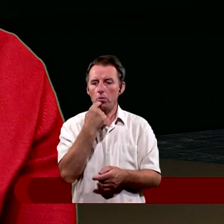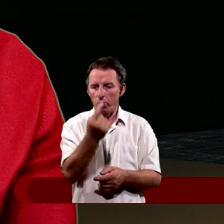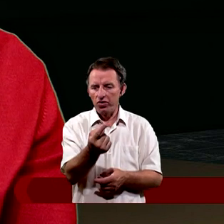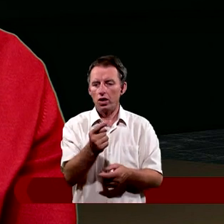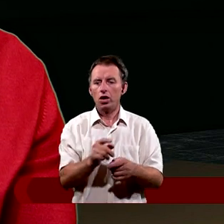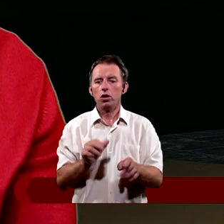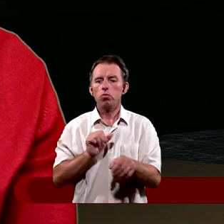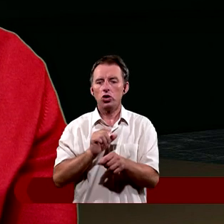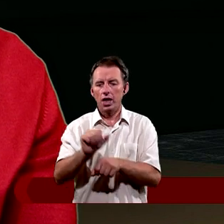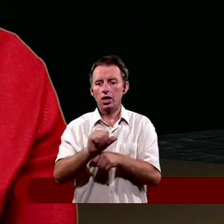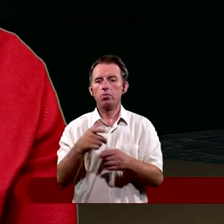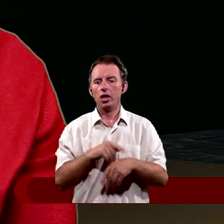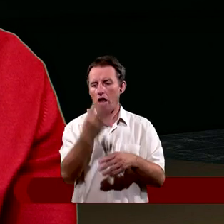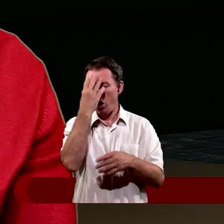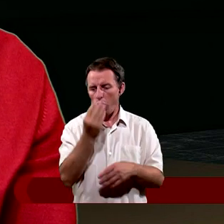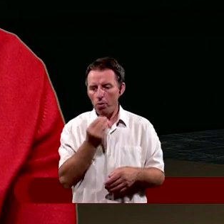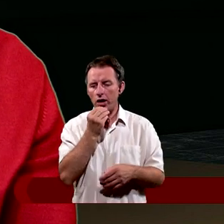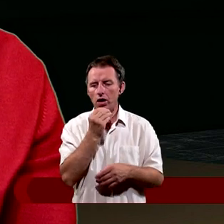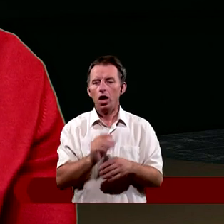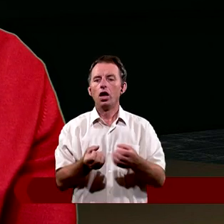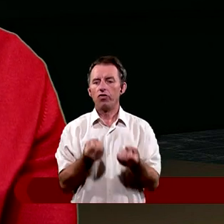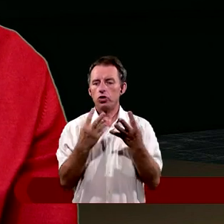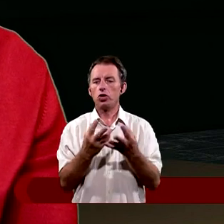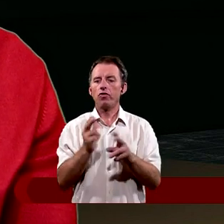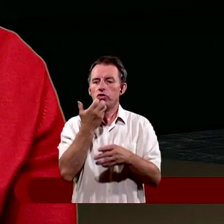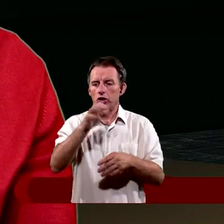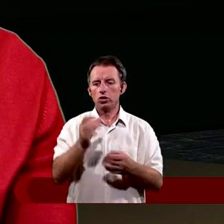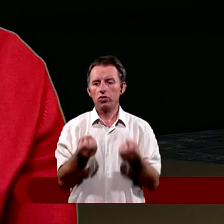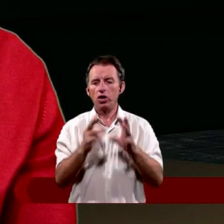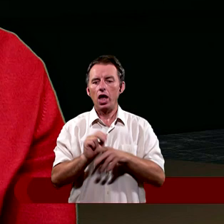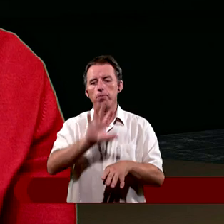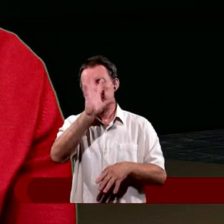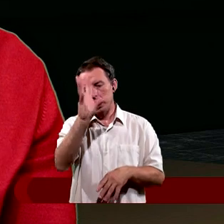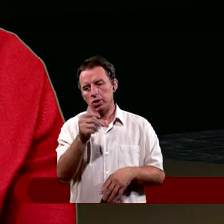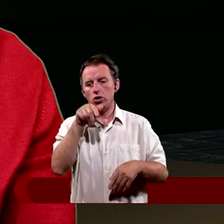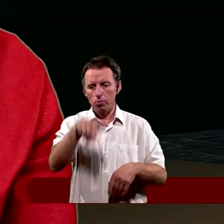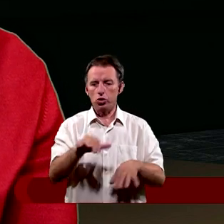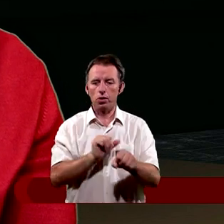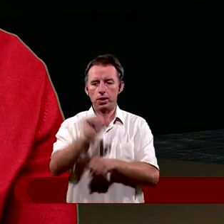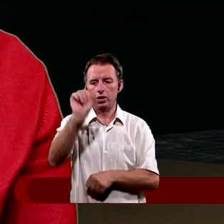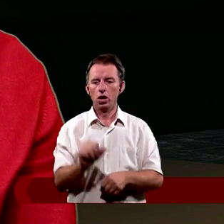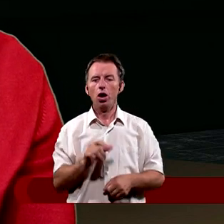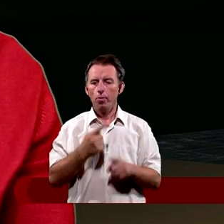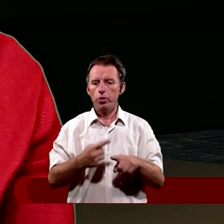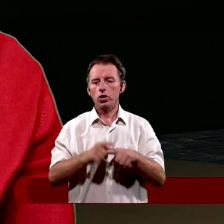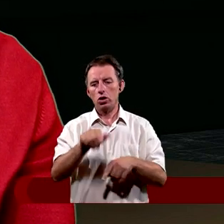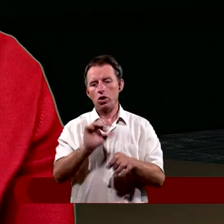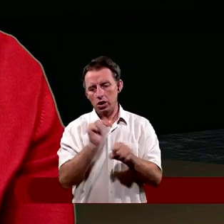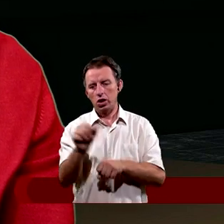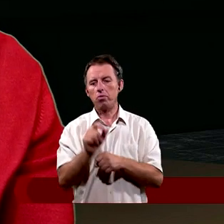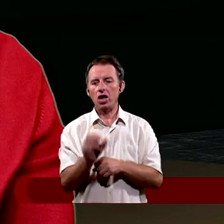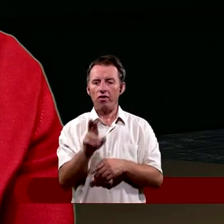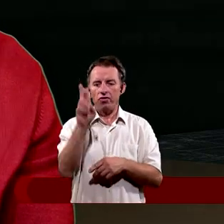rzeczywistość, w jakiej jesteśmy, na obraz ten, jaki był wcześniej stworzony. I to jest chyba najpiękniejsze, co może być. Ale póki co jesteśmy jeszcze w